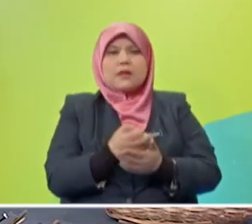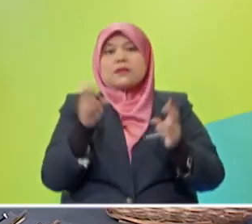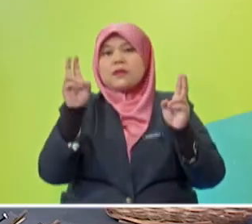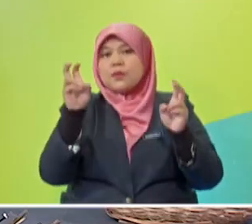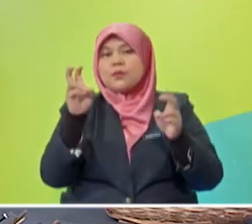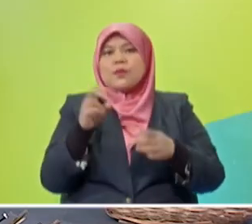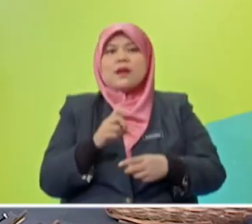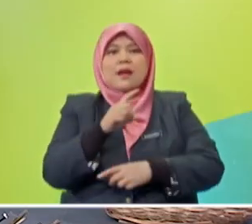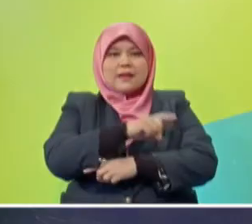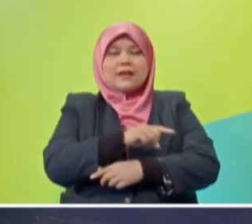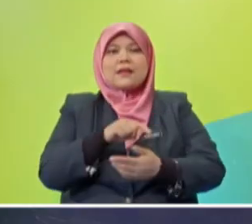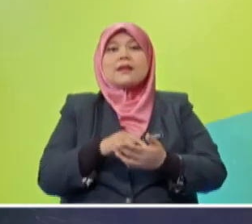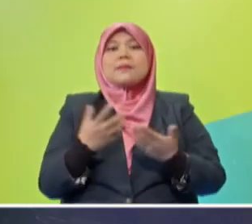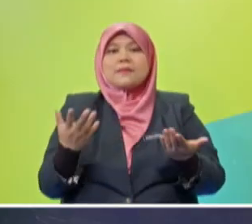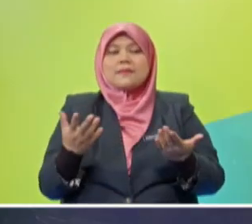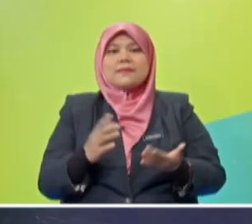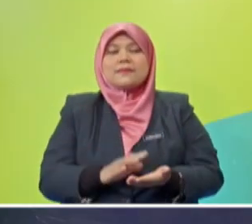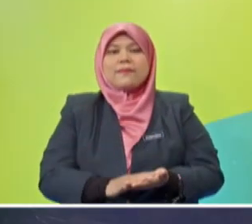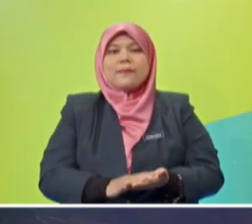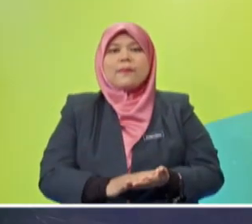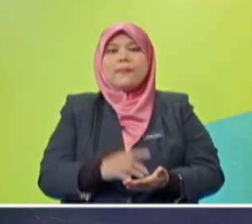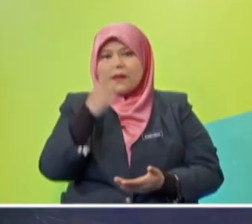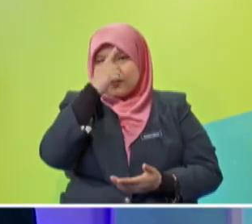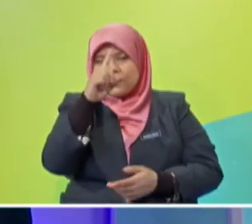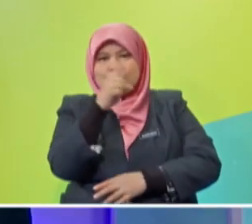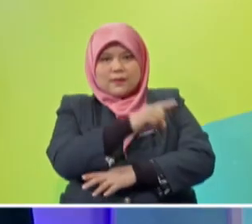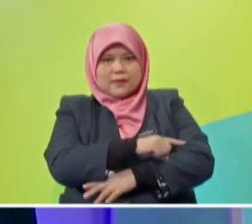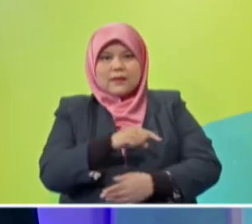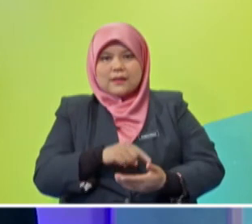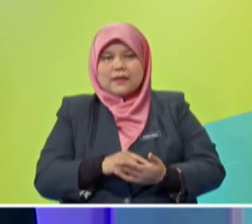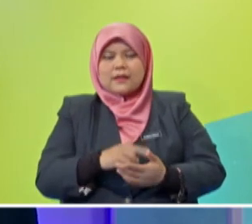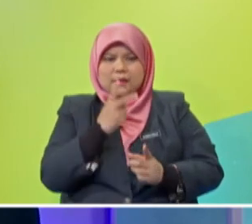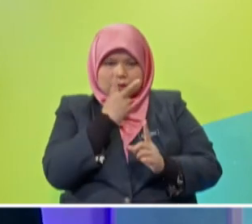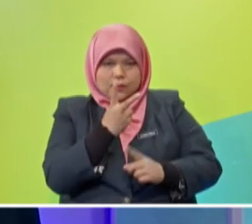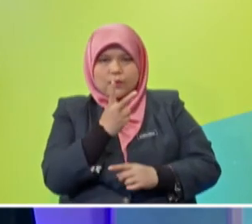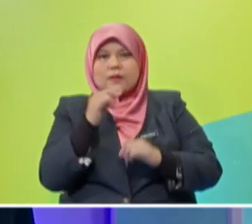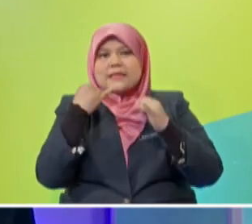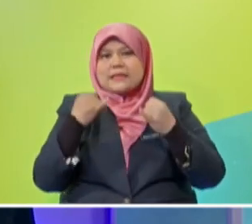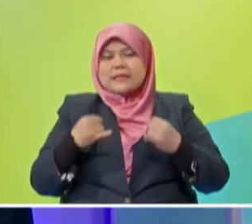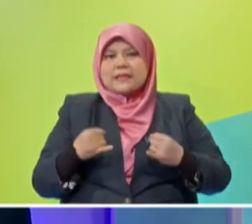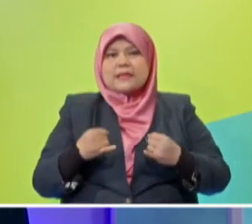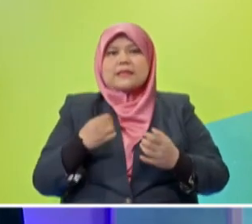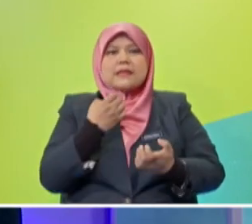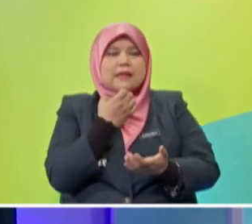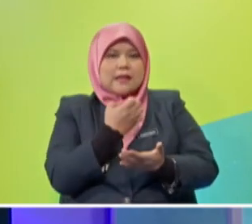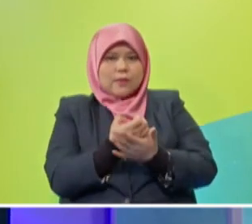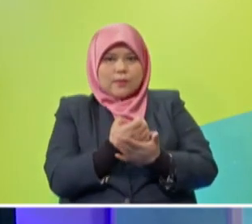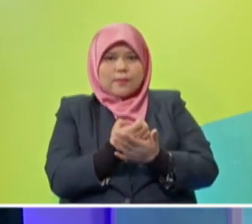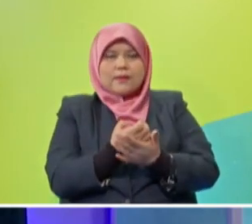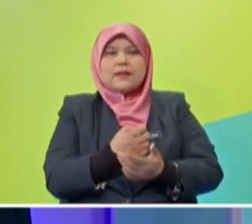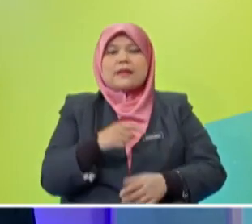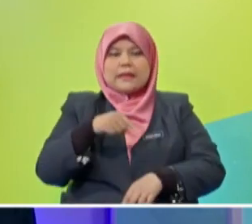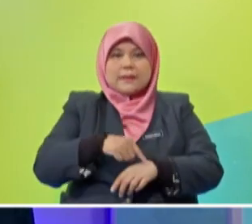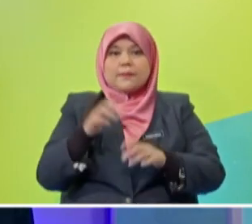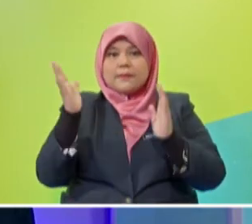ini, apa yang kita akan belajar? Okey, baiklah. Untuk hari ini, kita akan kenal pastilah jenis-jenis kegiatan ekonomi yang terdapat di Malaysia.